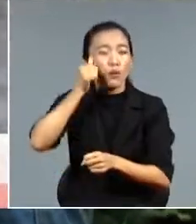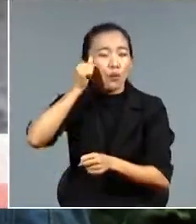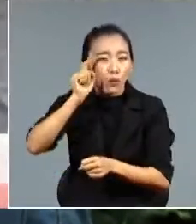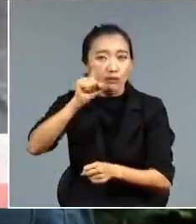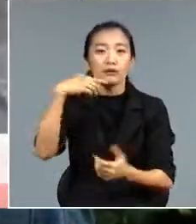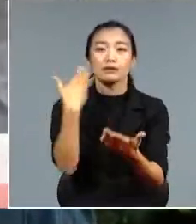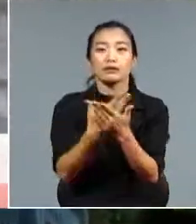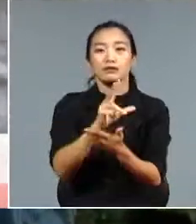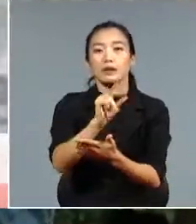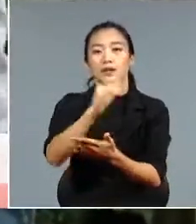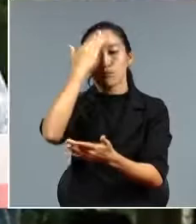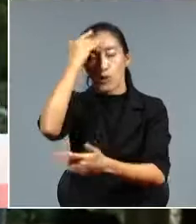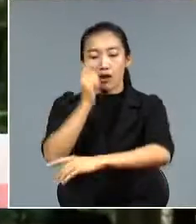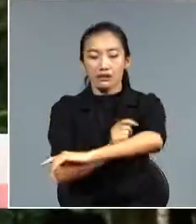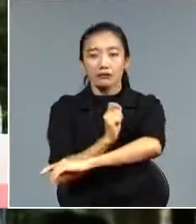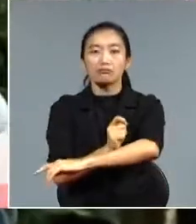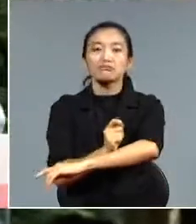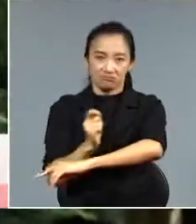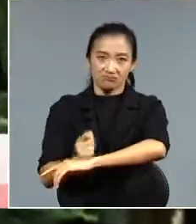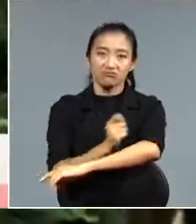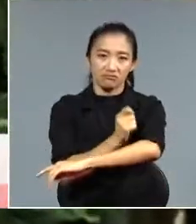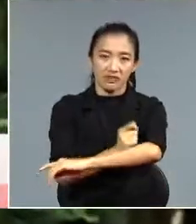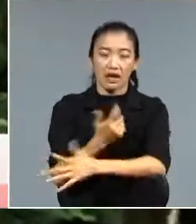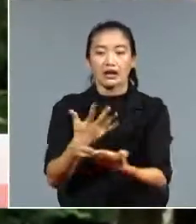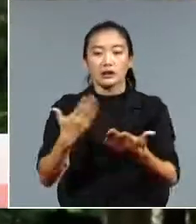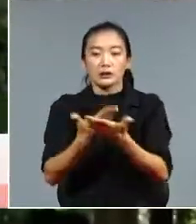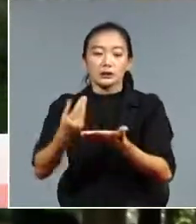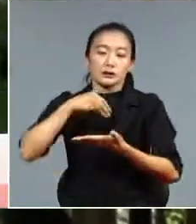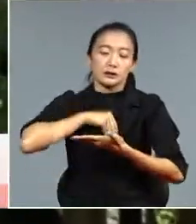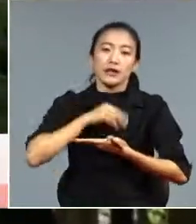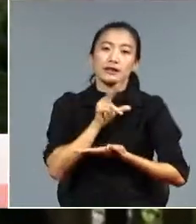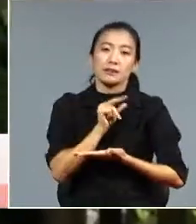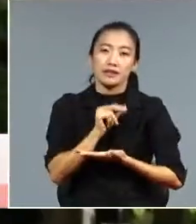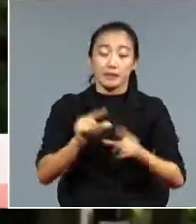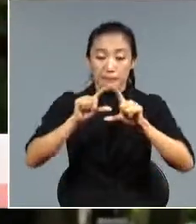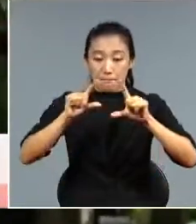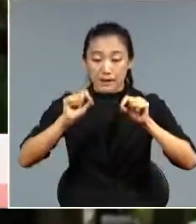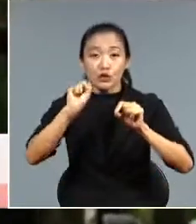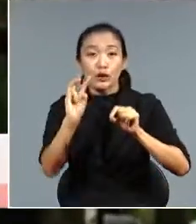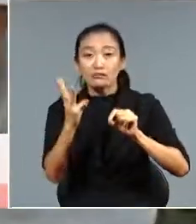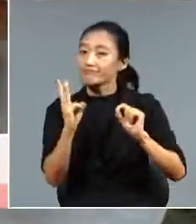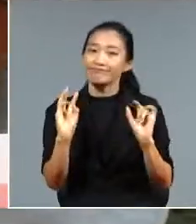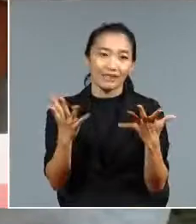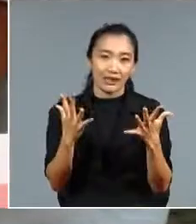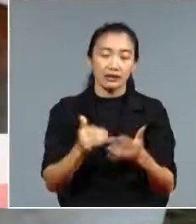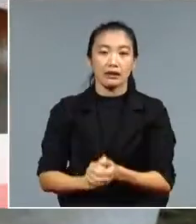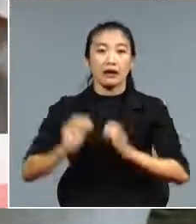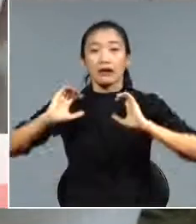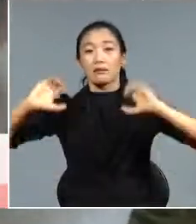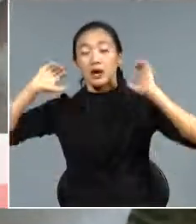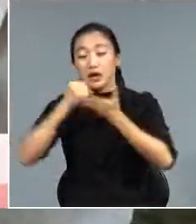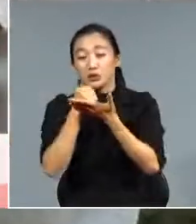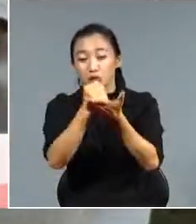จากการรับจ้างแล้วก็เก็บของขายบัตรสวัสดิการแห่งรัฐไม่มีนะครับแล้วโครงการเราชนะที่ทางรัฐช่วยเหลือคนยาก